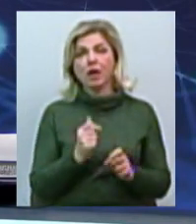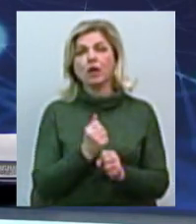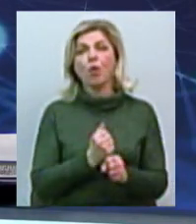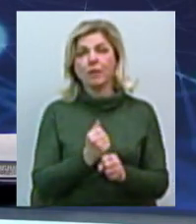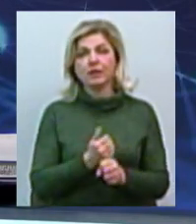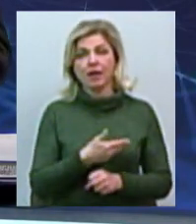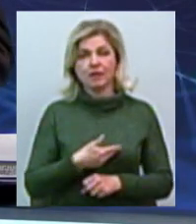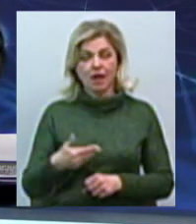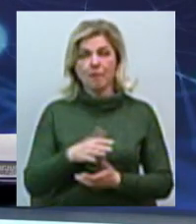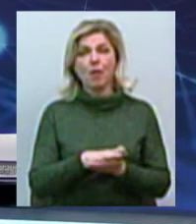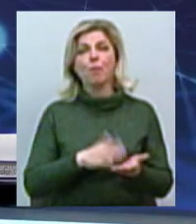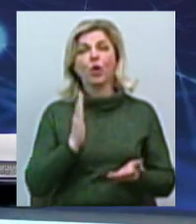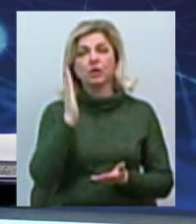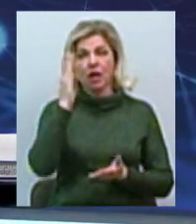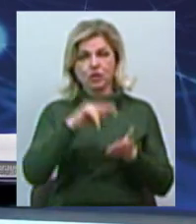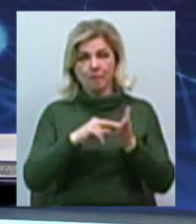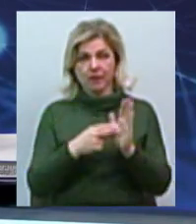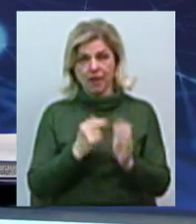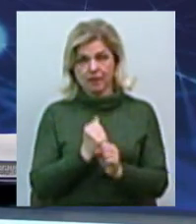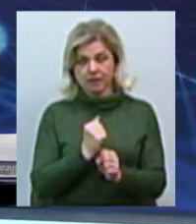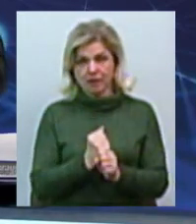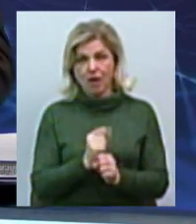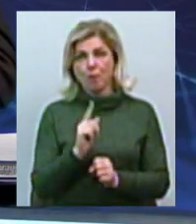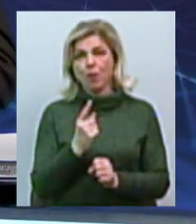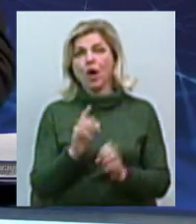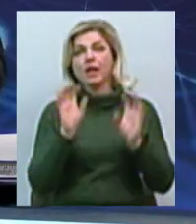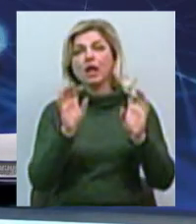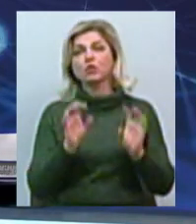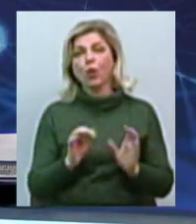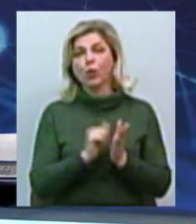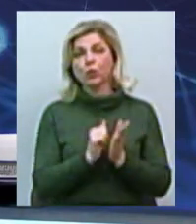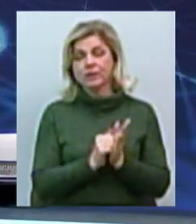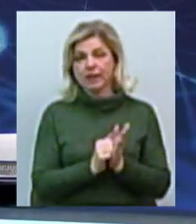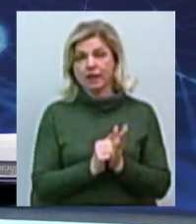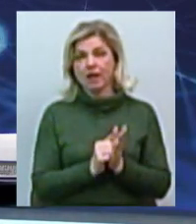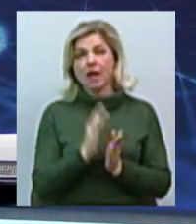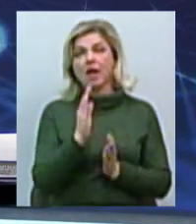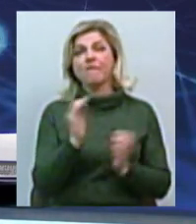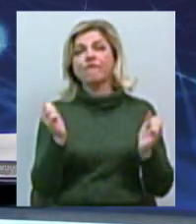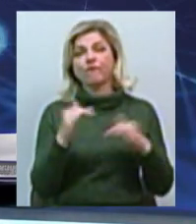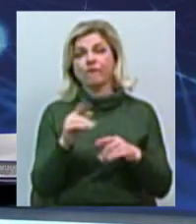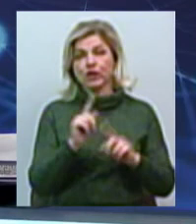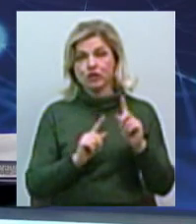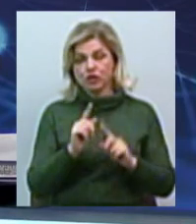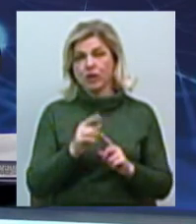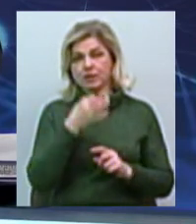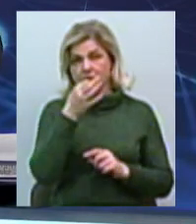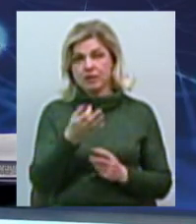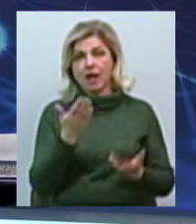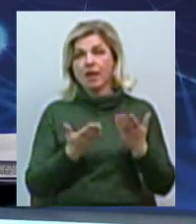нам подальшу стратегію дій. Тому що в резолюції віче сказано, якщо не буде